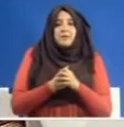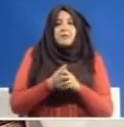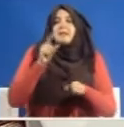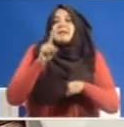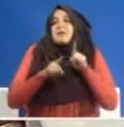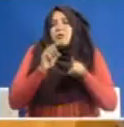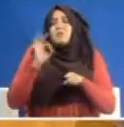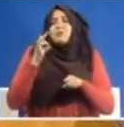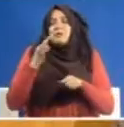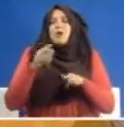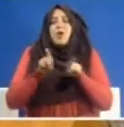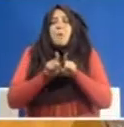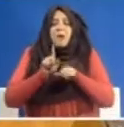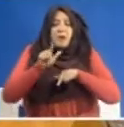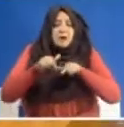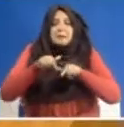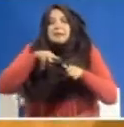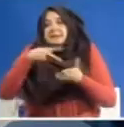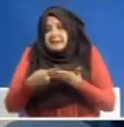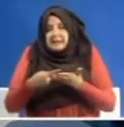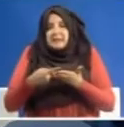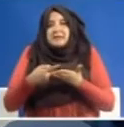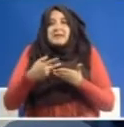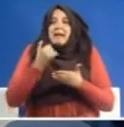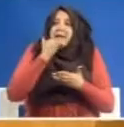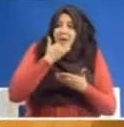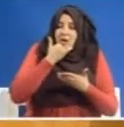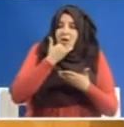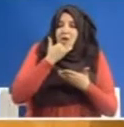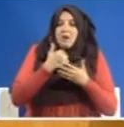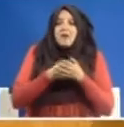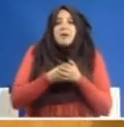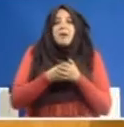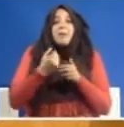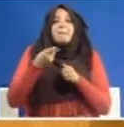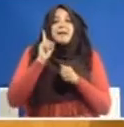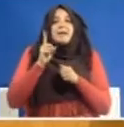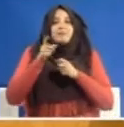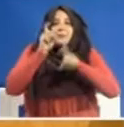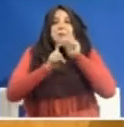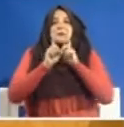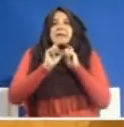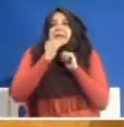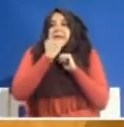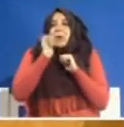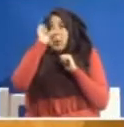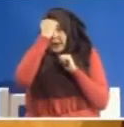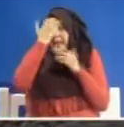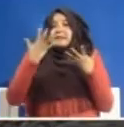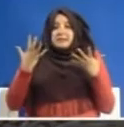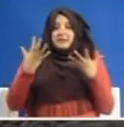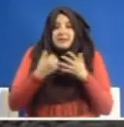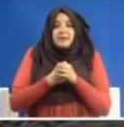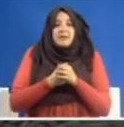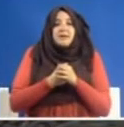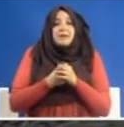في مواضع معينة وربما يتجاوز هذه الجدران والممنوعات، ولكن فقد يرجع إذا كان عنده، إذا عنده هذه